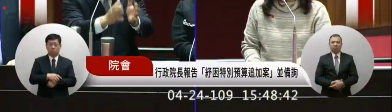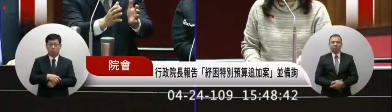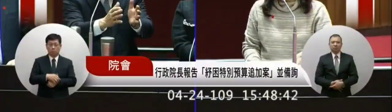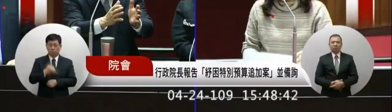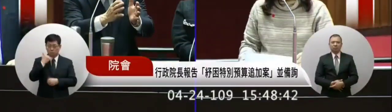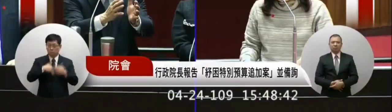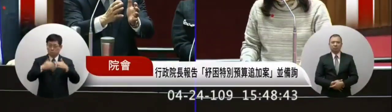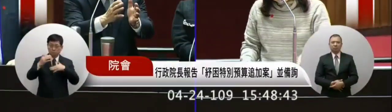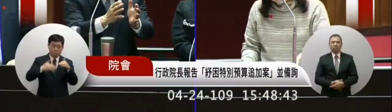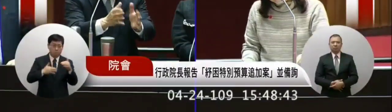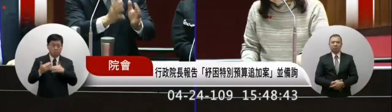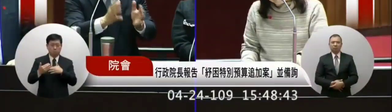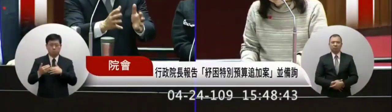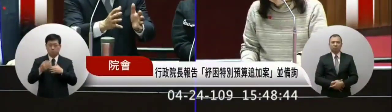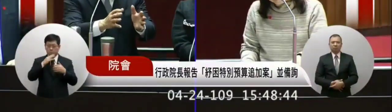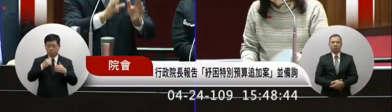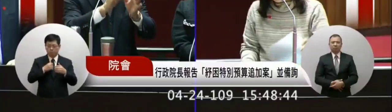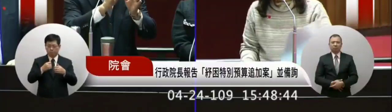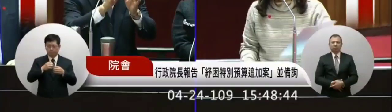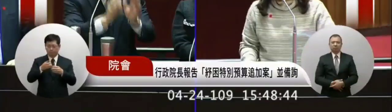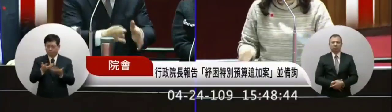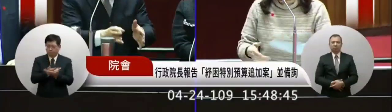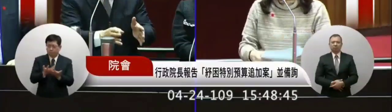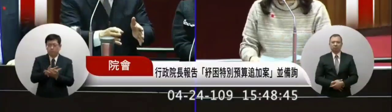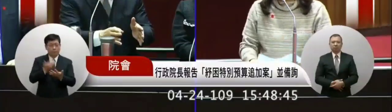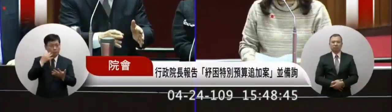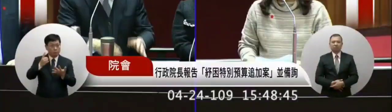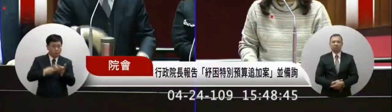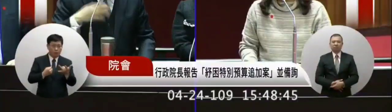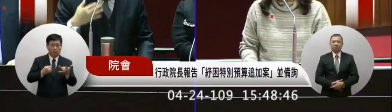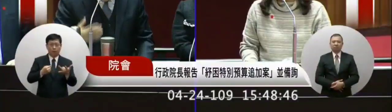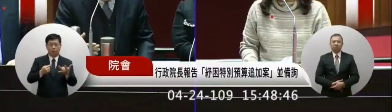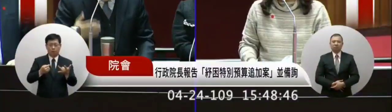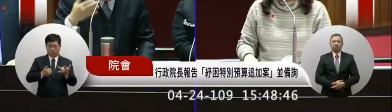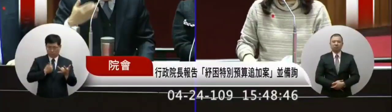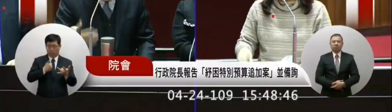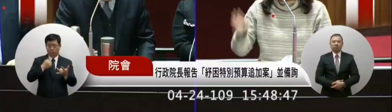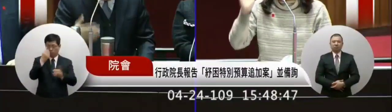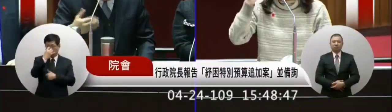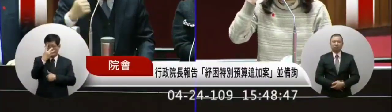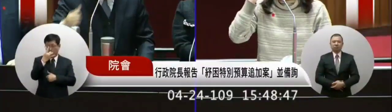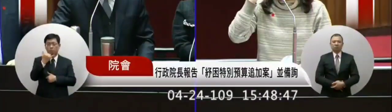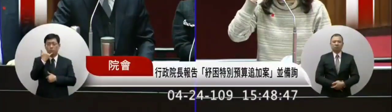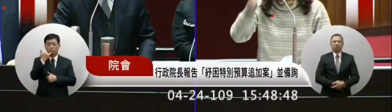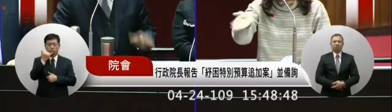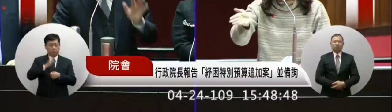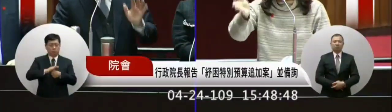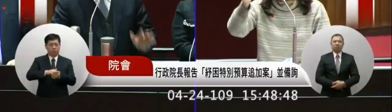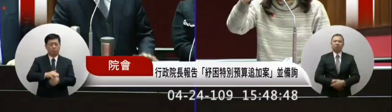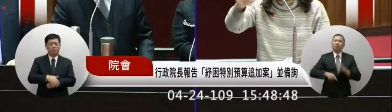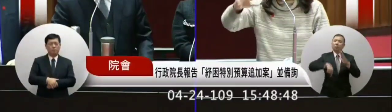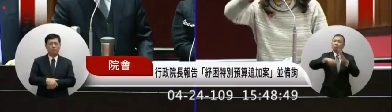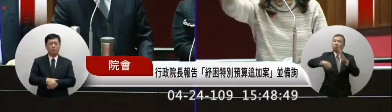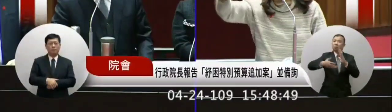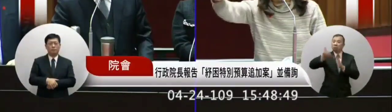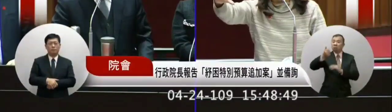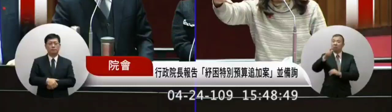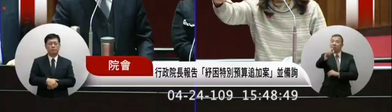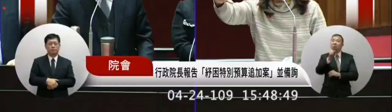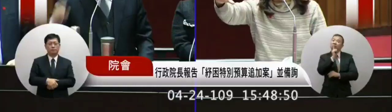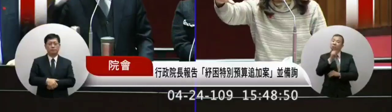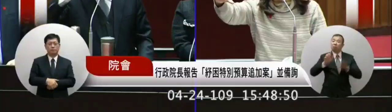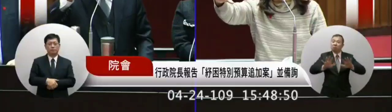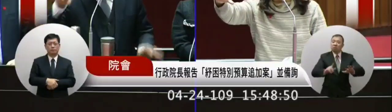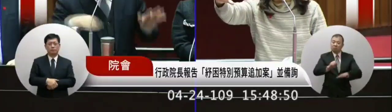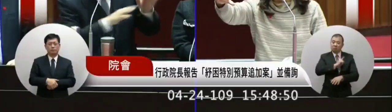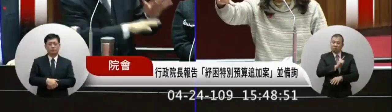么样子这个。这个空隙，这个没有照顾到的，我们让他能够照顾到。 所以院长你也承认现在有个空